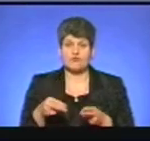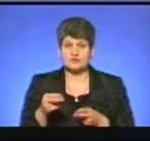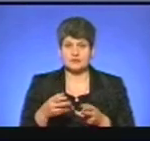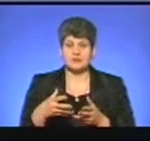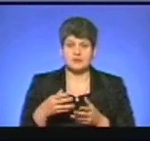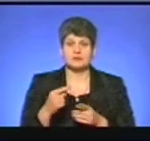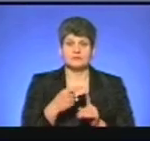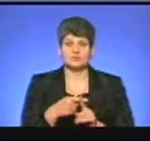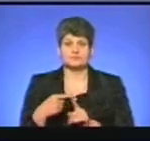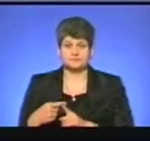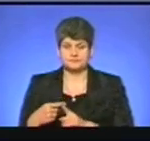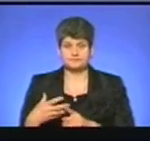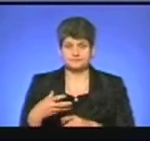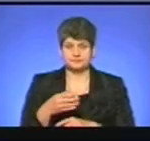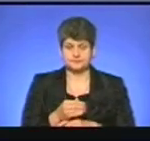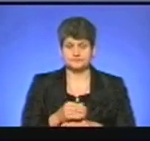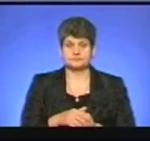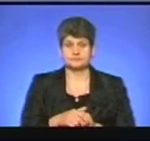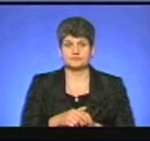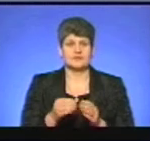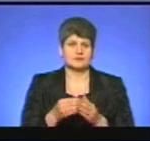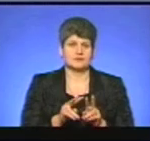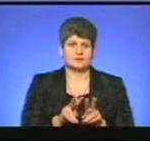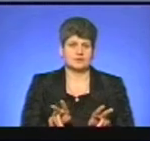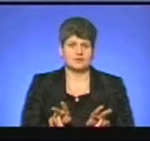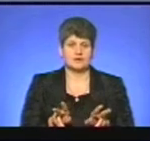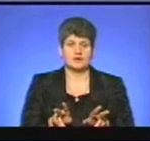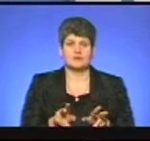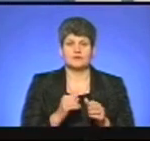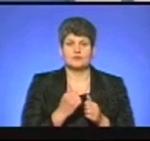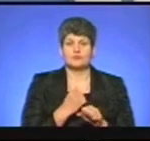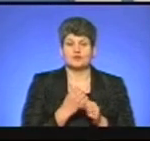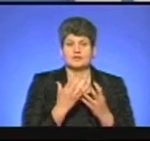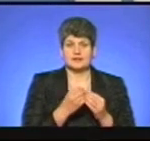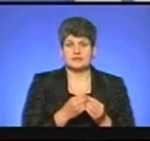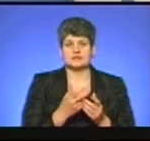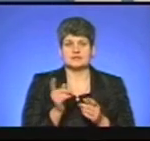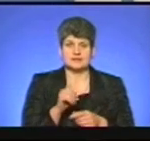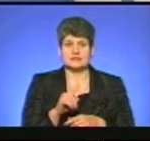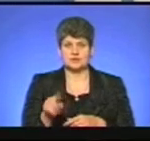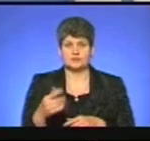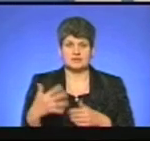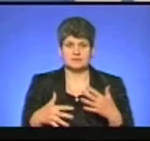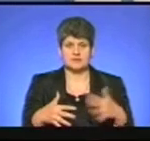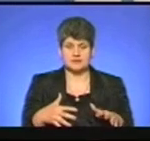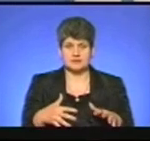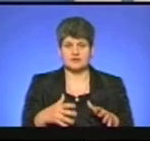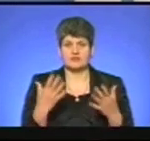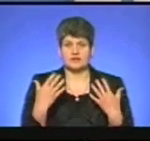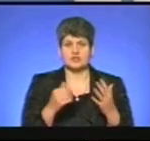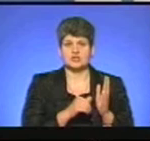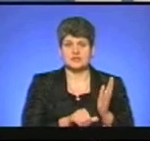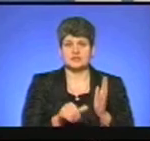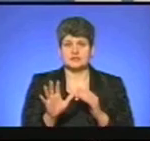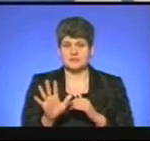ковзанку і за прокат ковзанів. Ціна одинакова. В будні це 50 гривень для дорослих за то і за то, вихідні 65 для